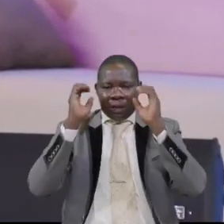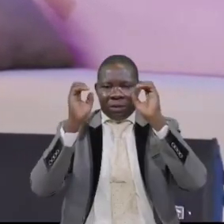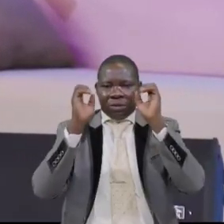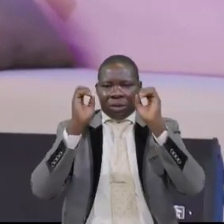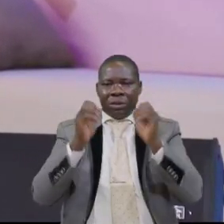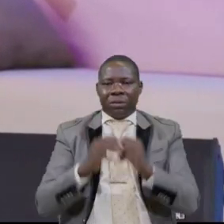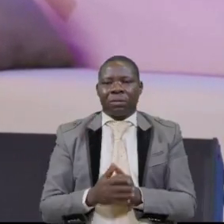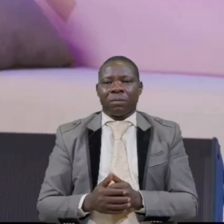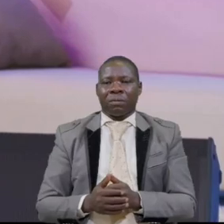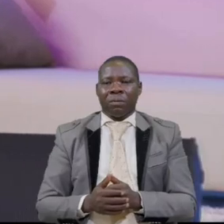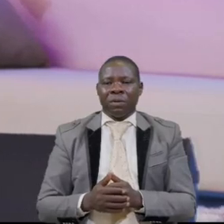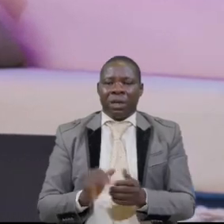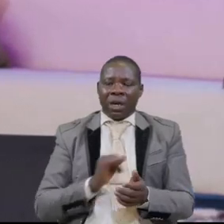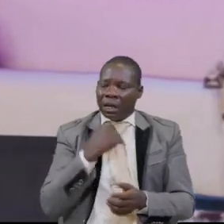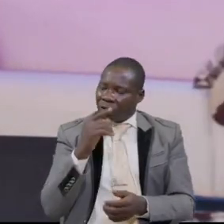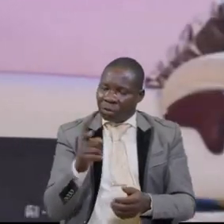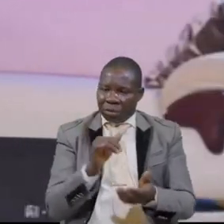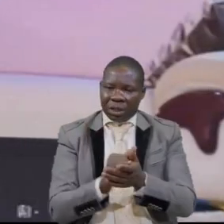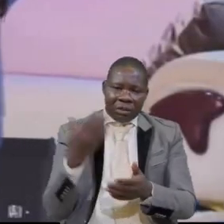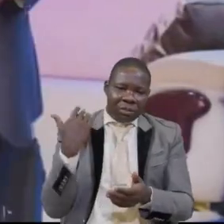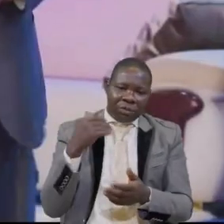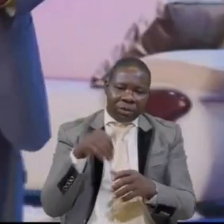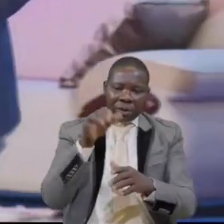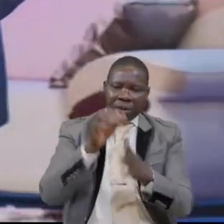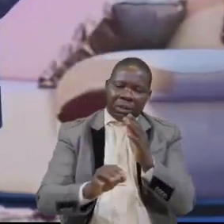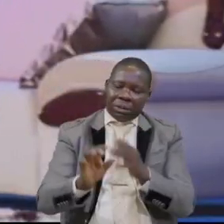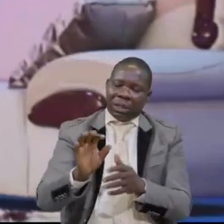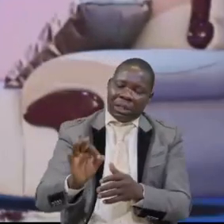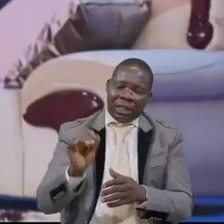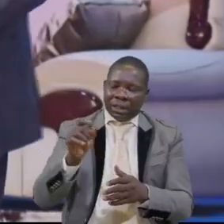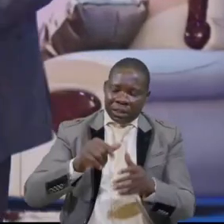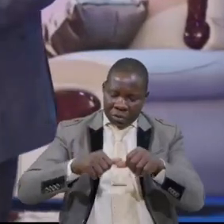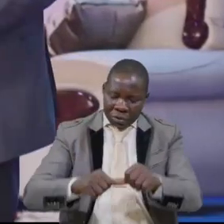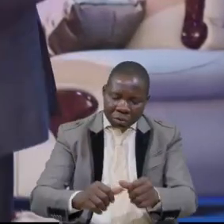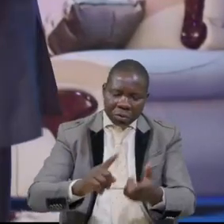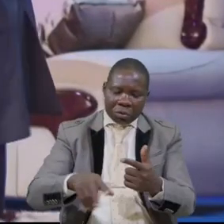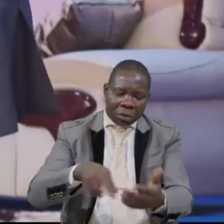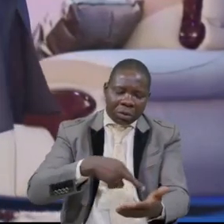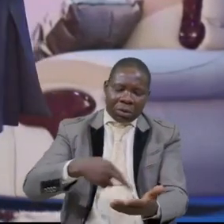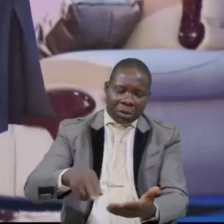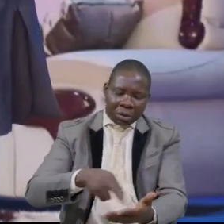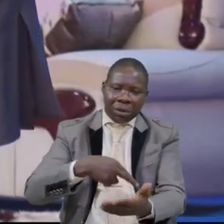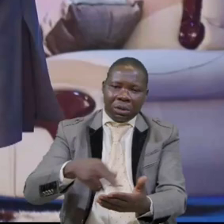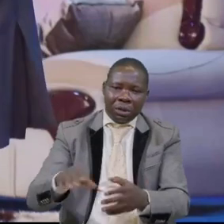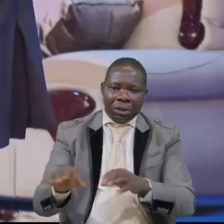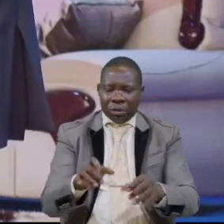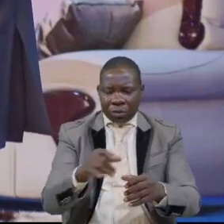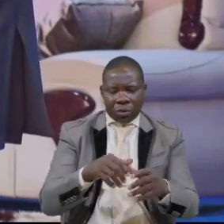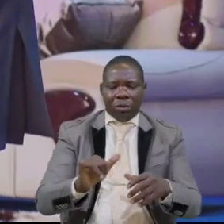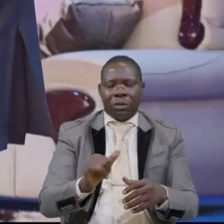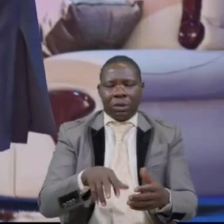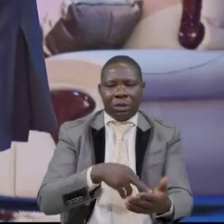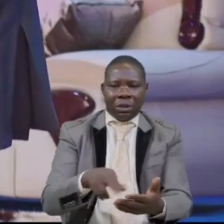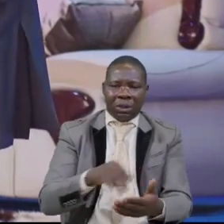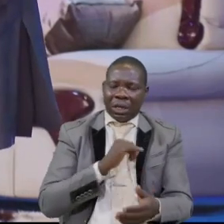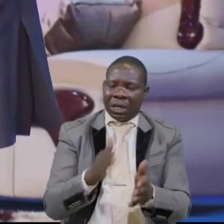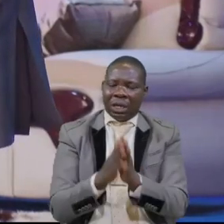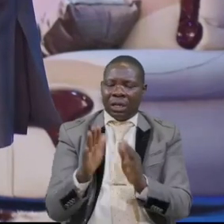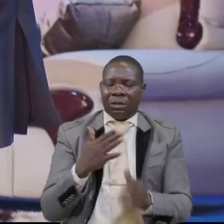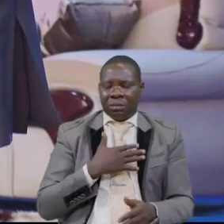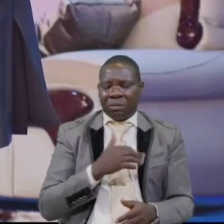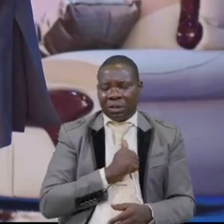C'est chapitre 9. Il a continué à lire, Est-ce que tu lis encore? Parce que moi aussi, je continue